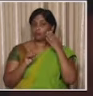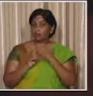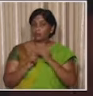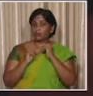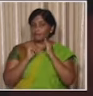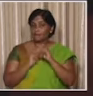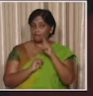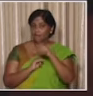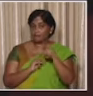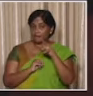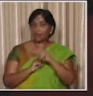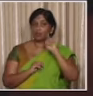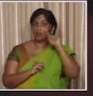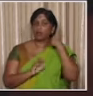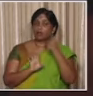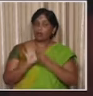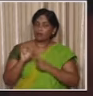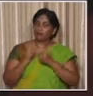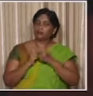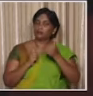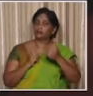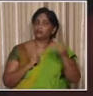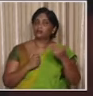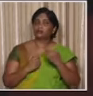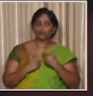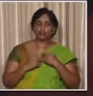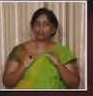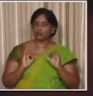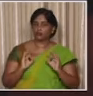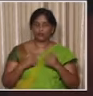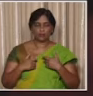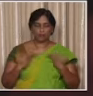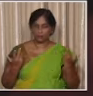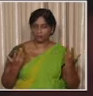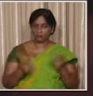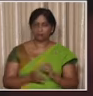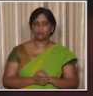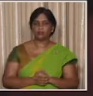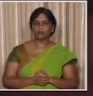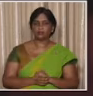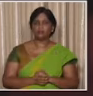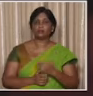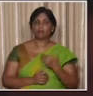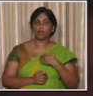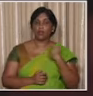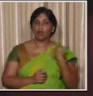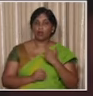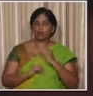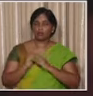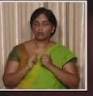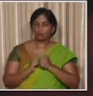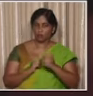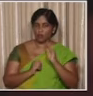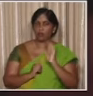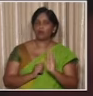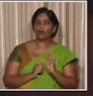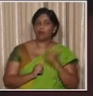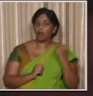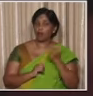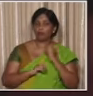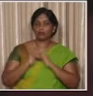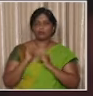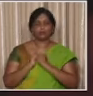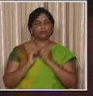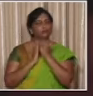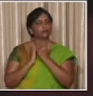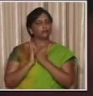වැරදිම ලබන අවුරුද්දෙත් කරන්න. අපි ඒකට සූදානම් නැහැ. අපි අලුත් ගමනක් යන්නට ඕනේ. අලුත්